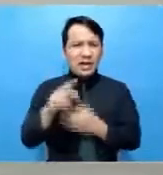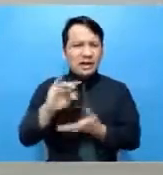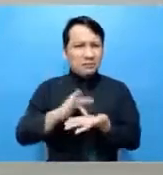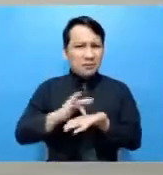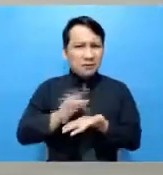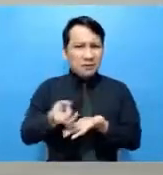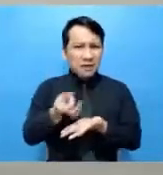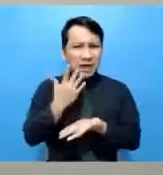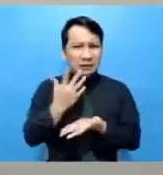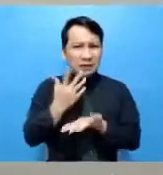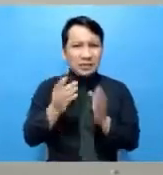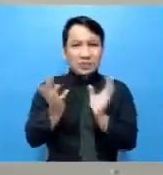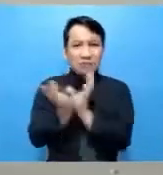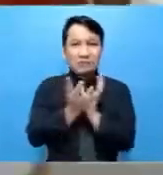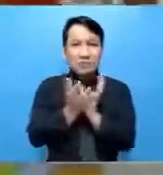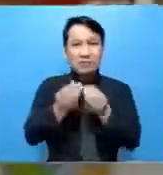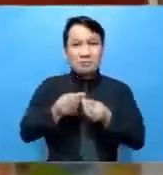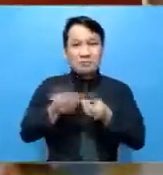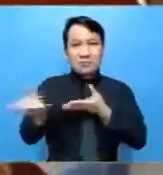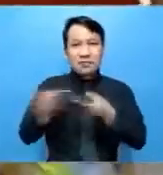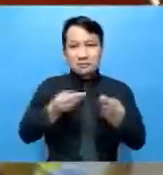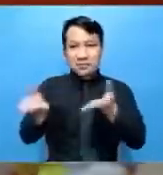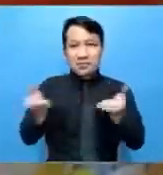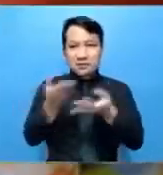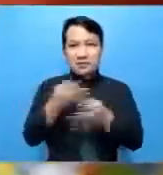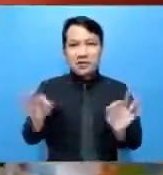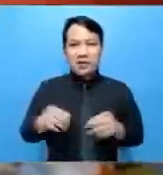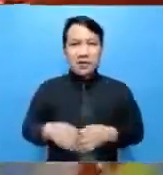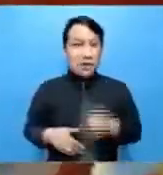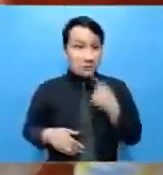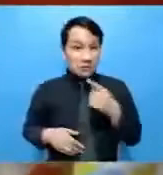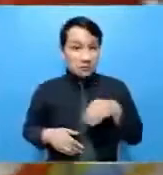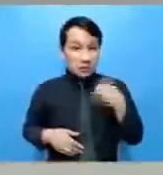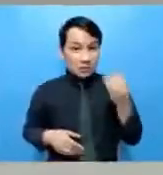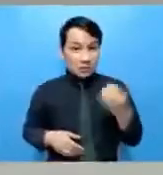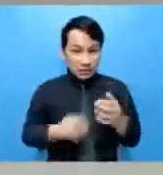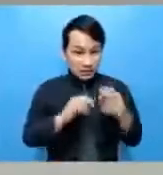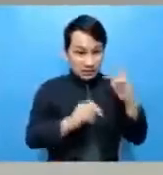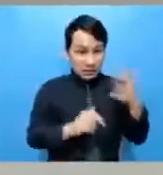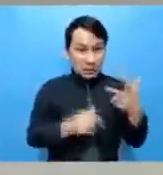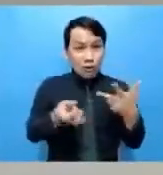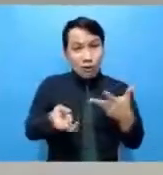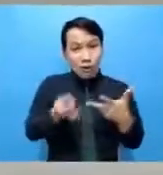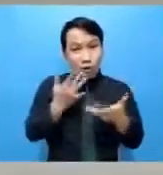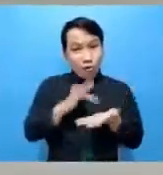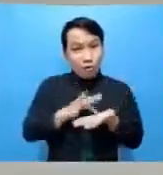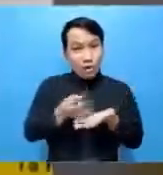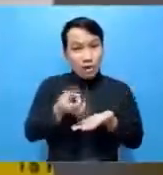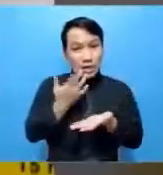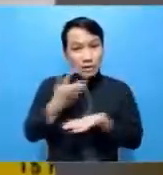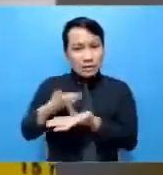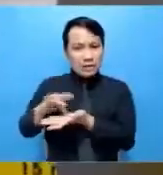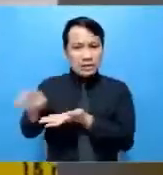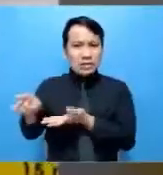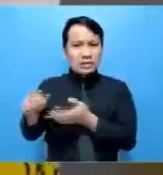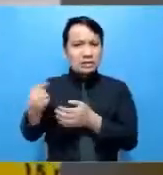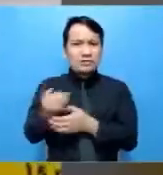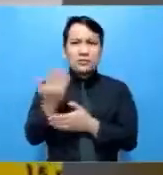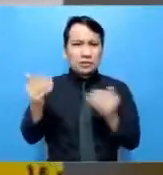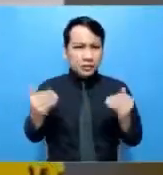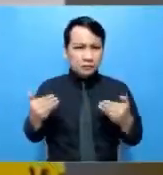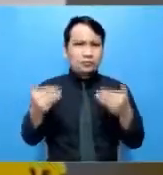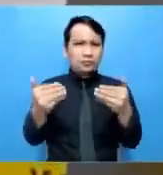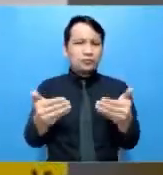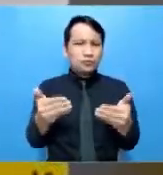sa kanila ay bibigyan ng hindi bababa sa 3 tableta ng ivermectin na isinusulong ng ilang doktor na lunas